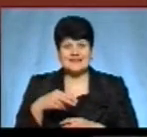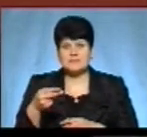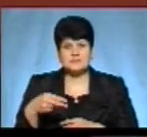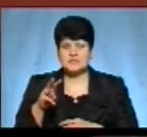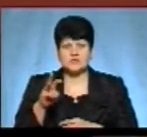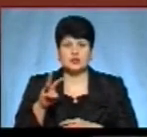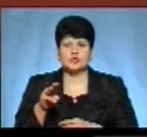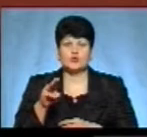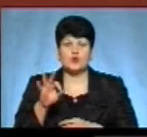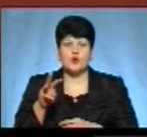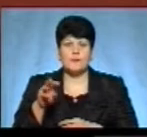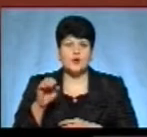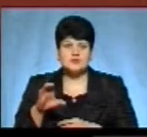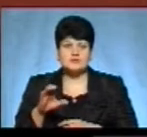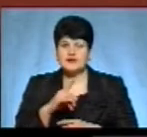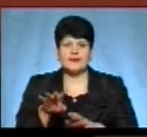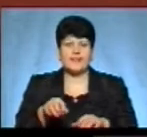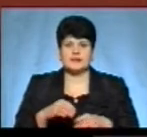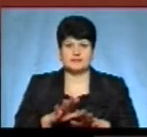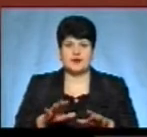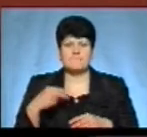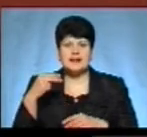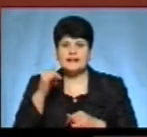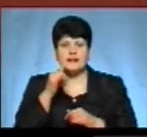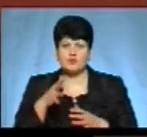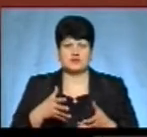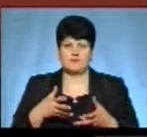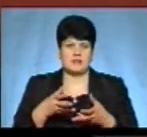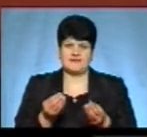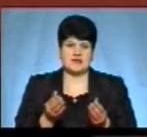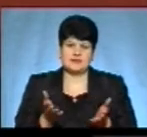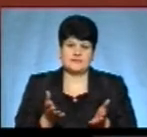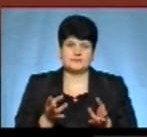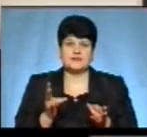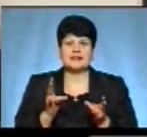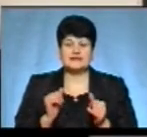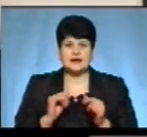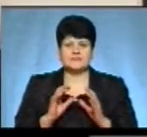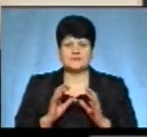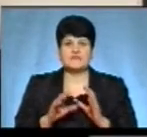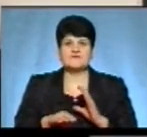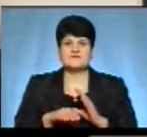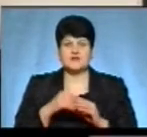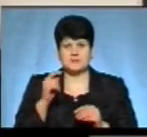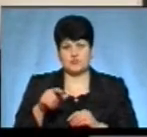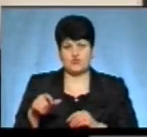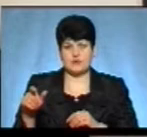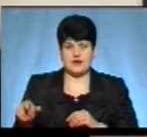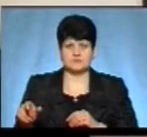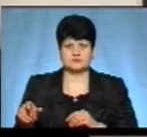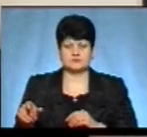Томоси і їх не забирає. І президент не може впливати на світоглядний вибір людей.